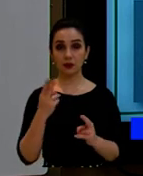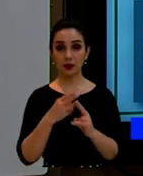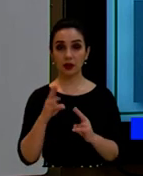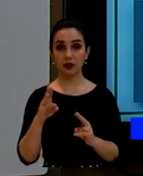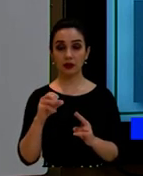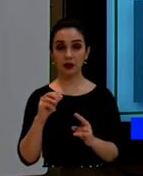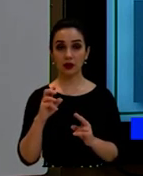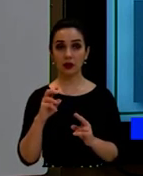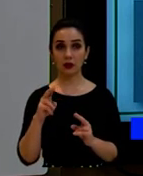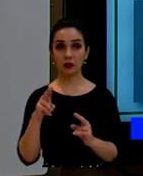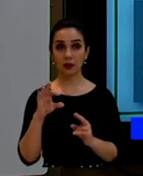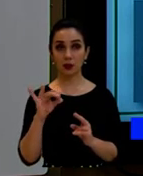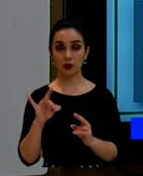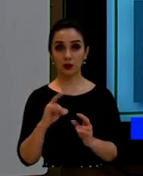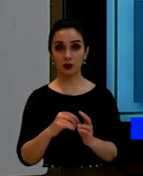топор,